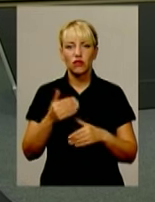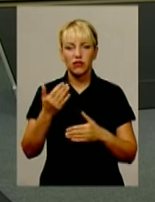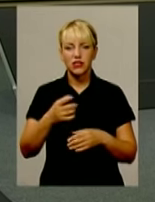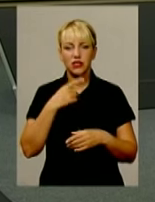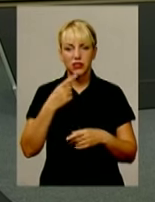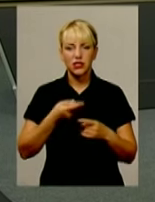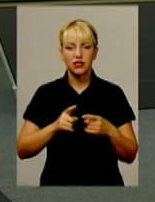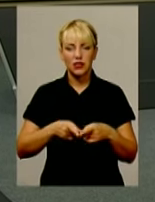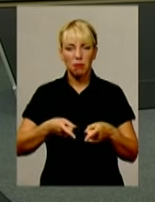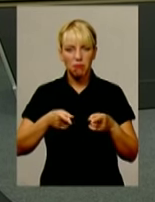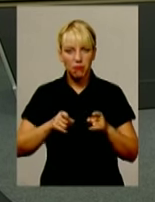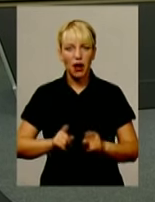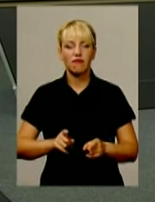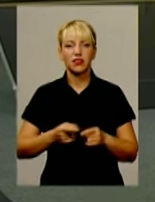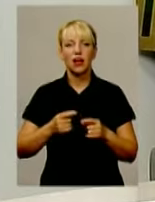це правда.